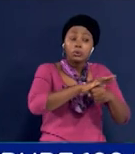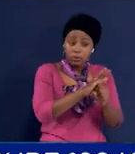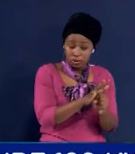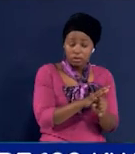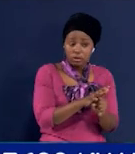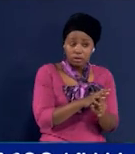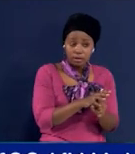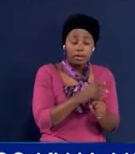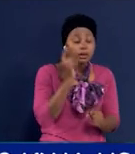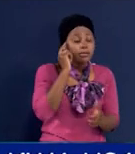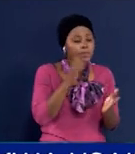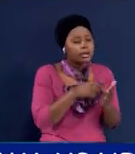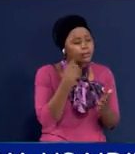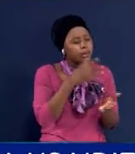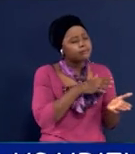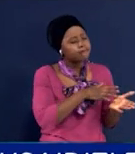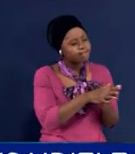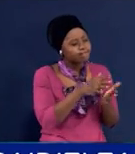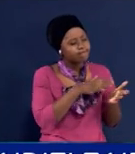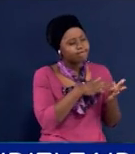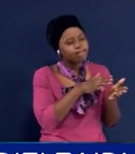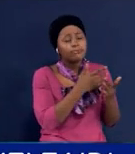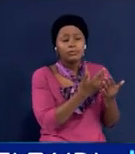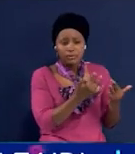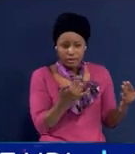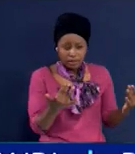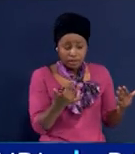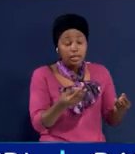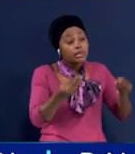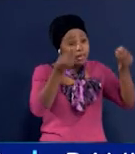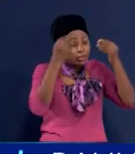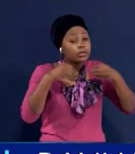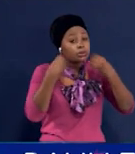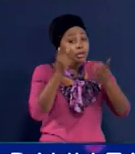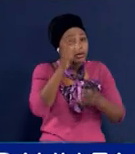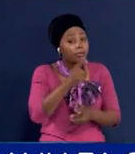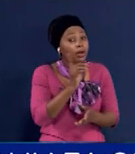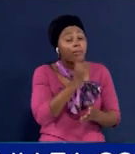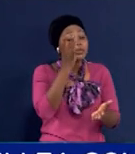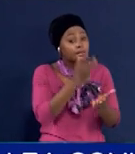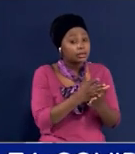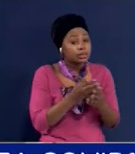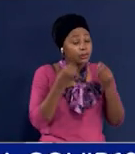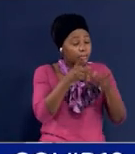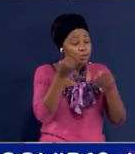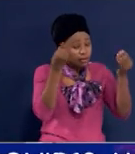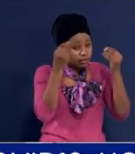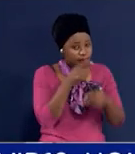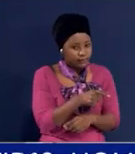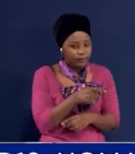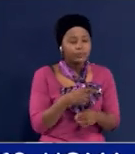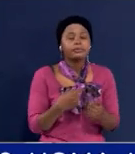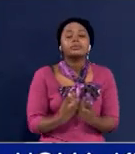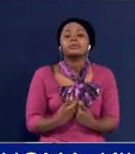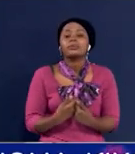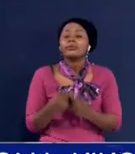anaona maelezo yamekuwa mengi, elimu inatolewa na watu wengine ambao pengine hata hawastahili kutoa elimu hiyo. Asante